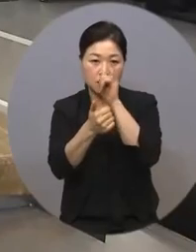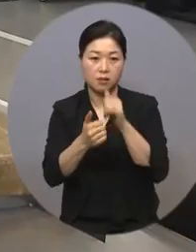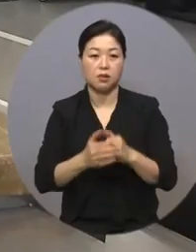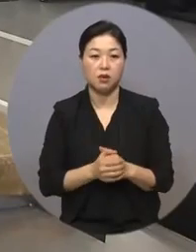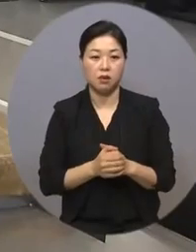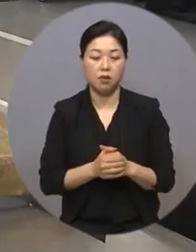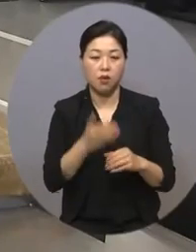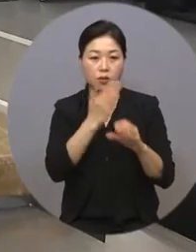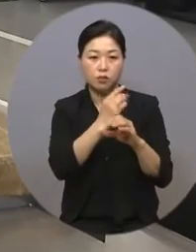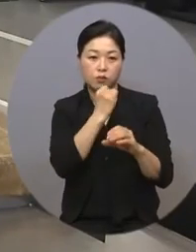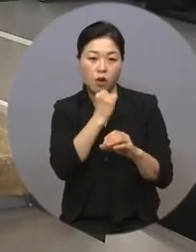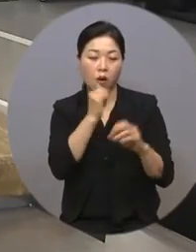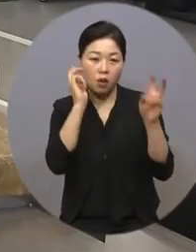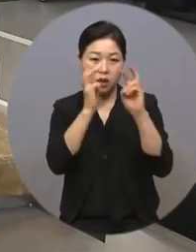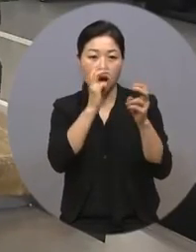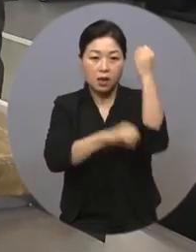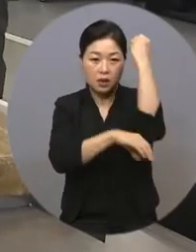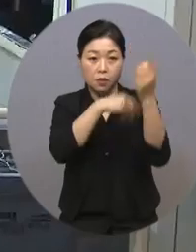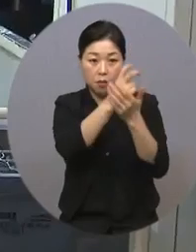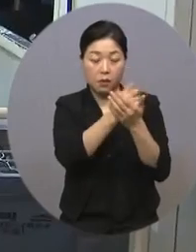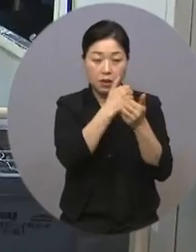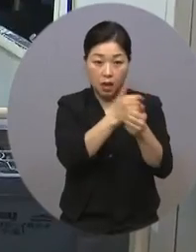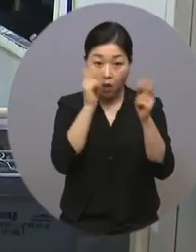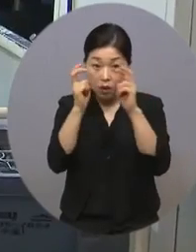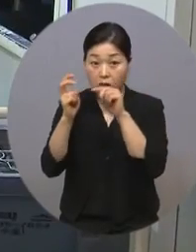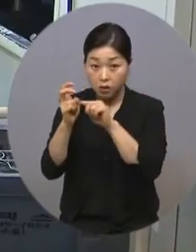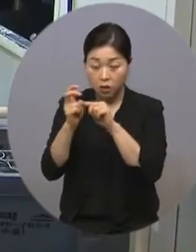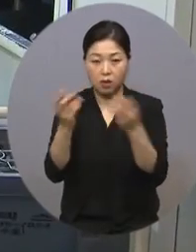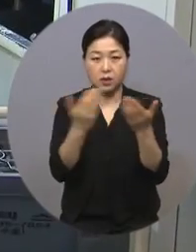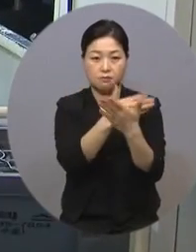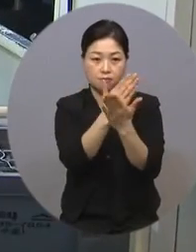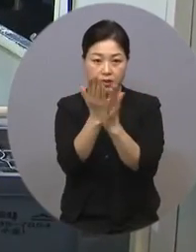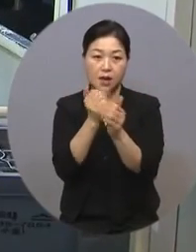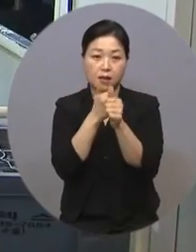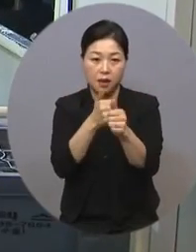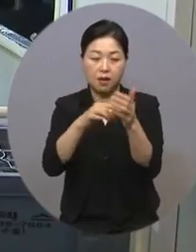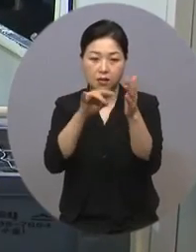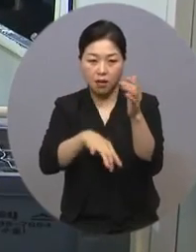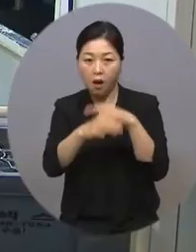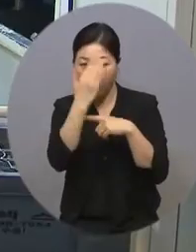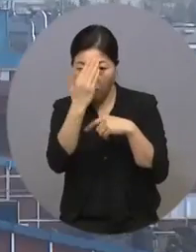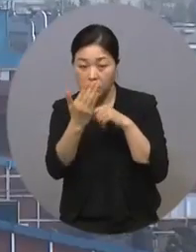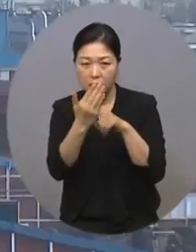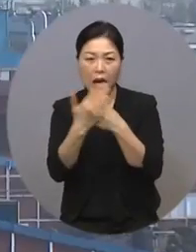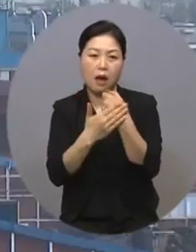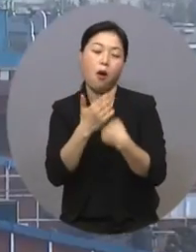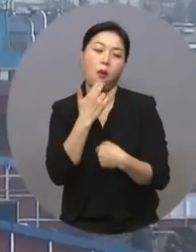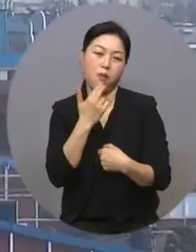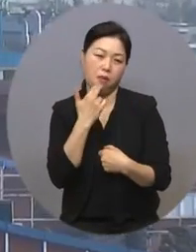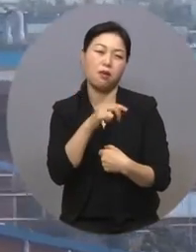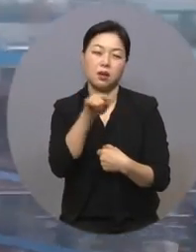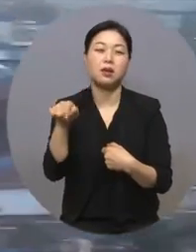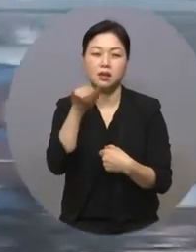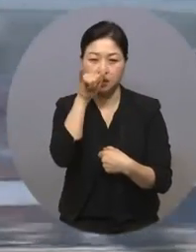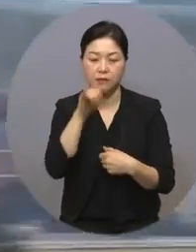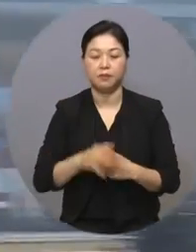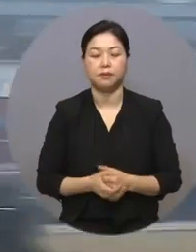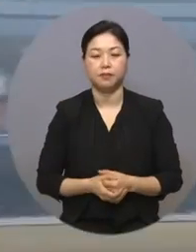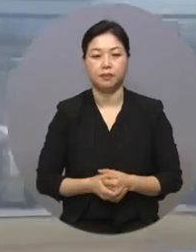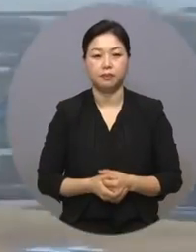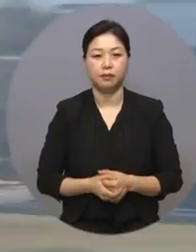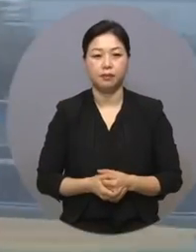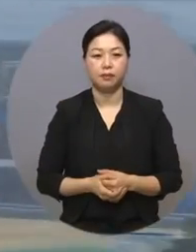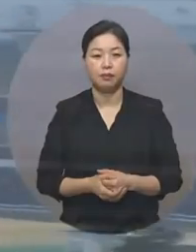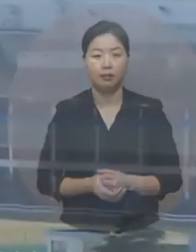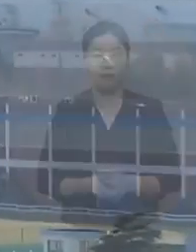중소기업 기본법 에 따른 기업이라도 업종에 따라 색감 면을 적용하지 않습니다 복지 tv 뉴스 d 가